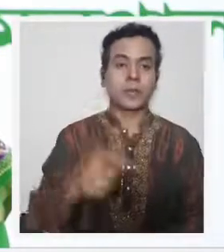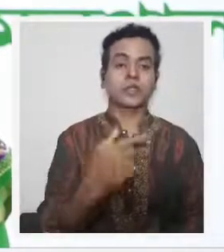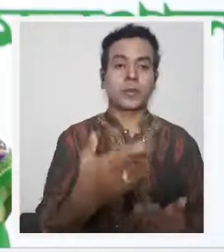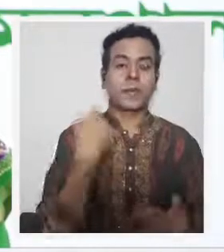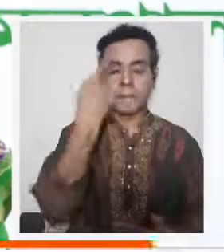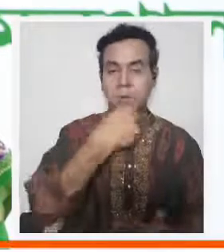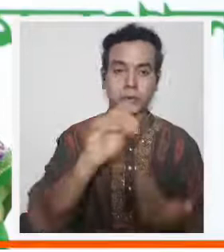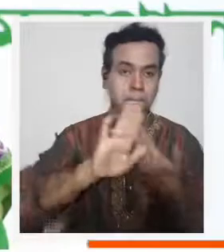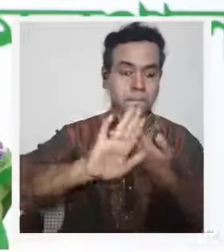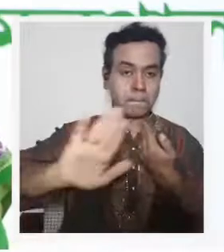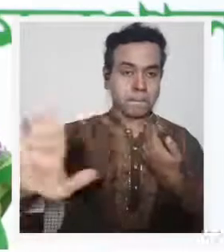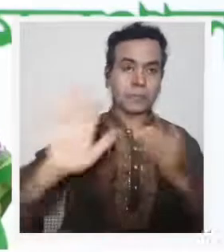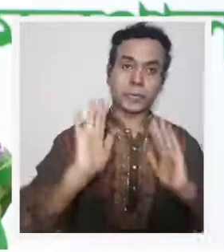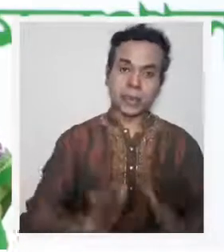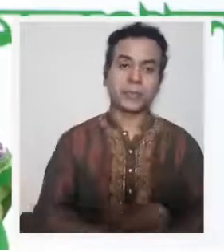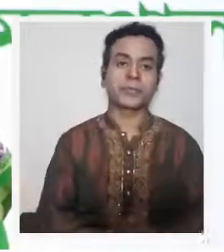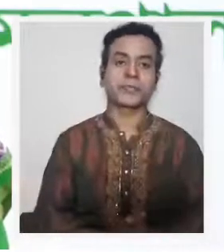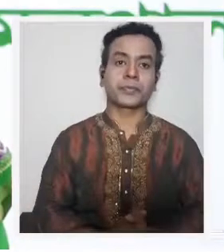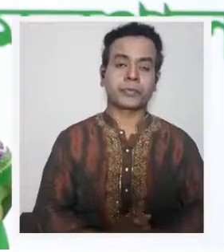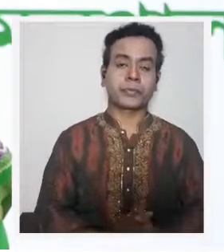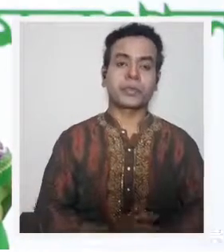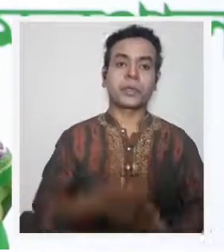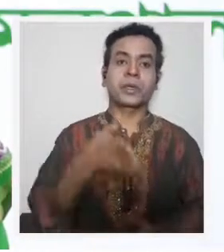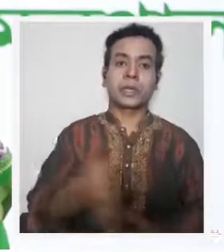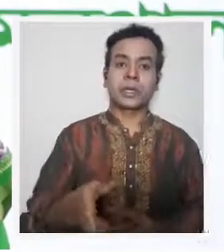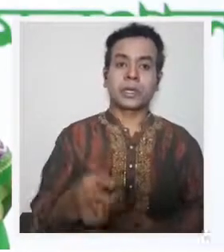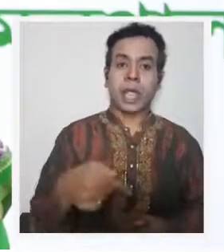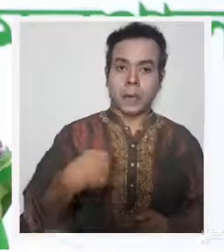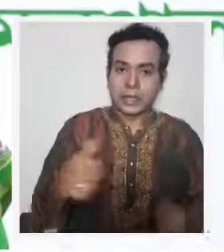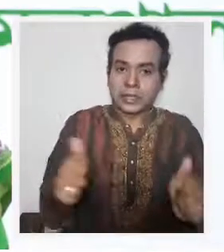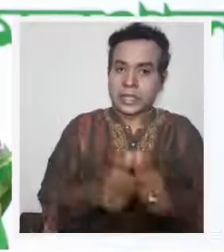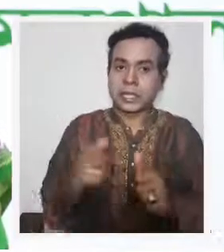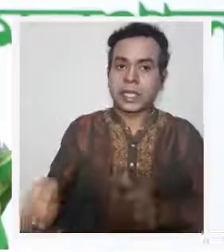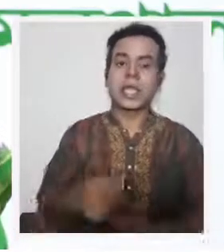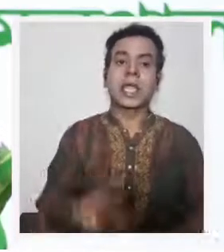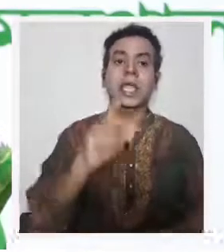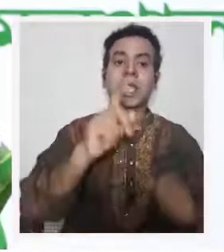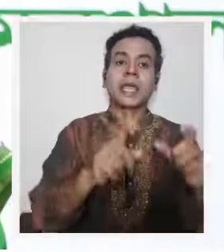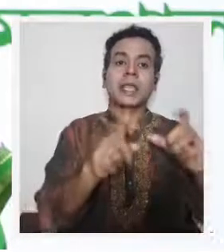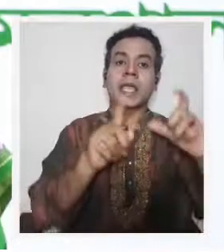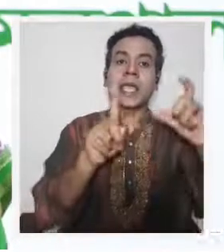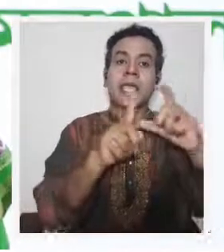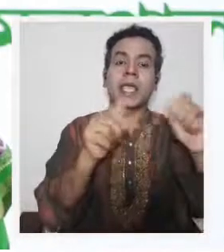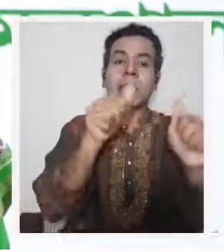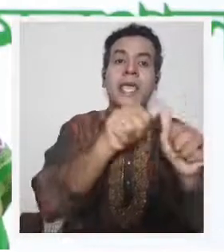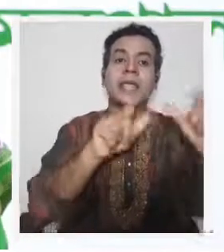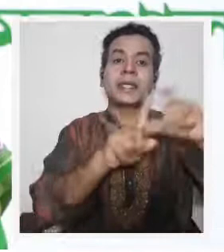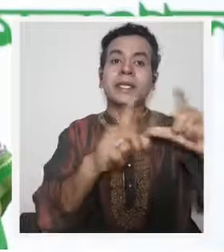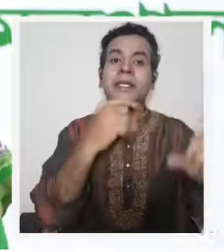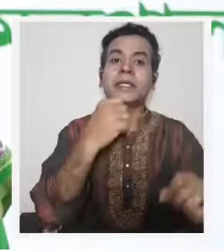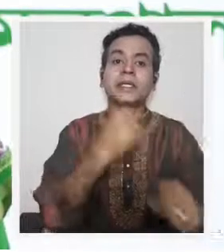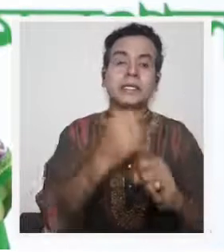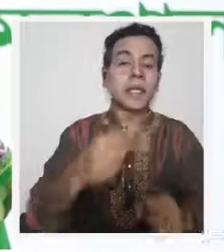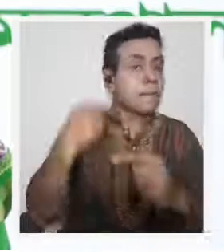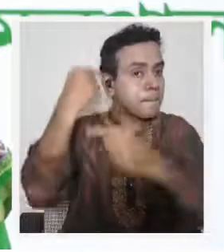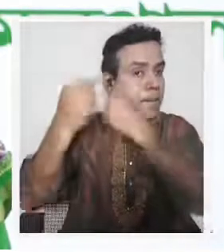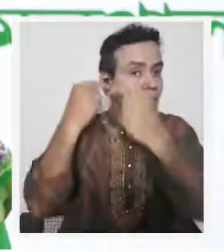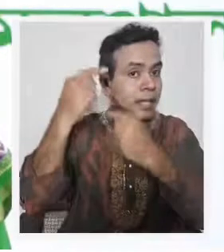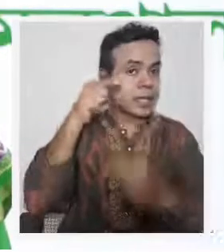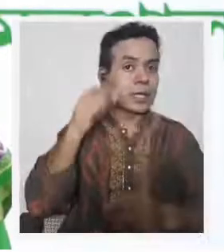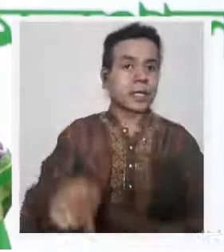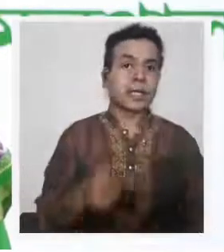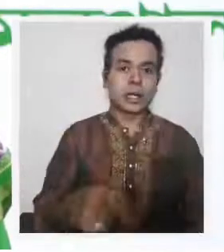থাকুন, ভালো রাখুন এবং সকলের প্রতি দৃষ্টি দিন। এবং আমি এই পর্যায়ে আমাদের